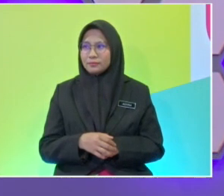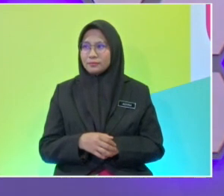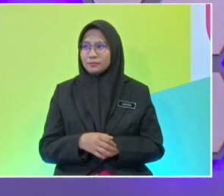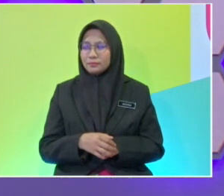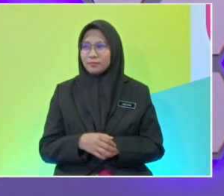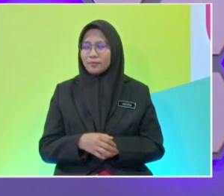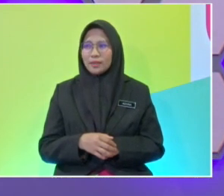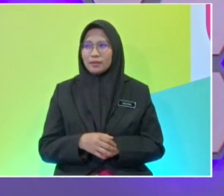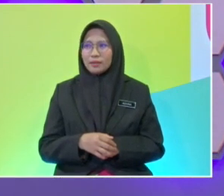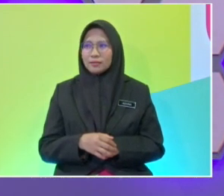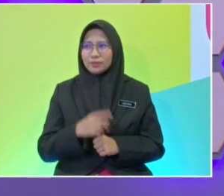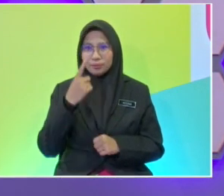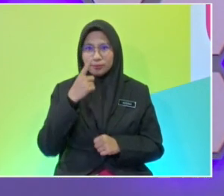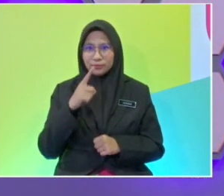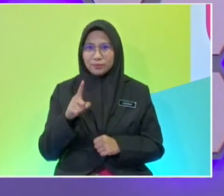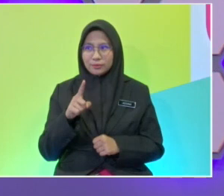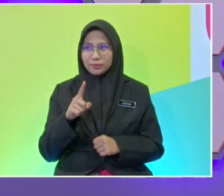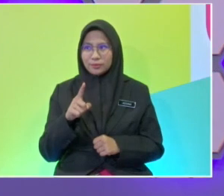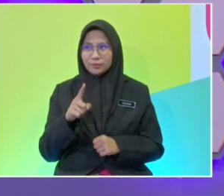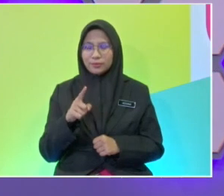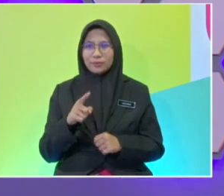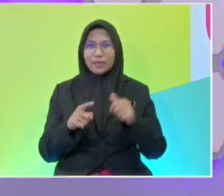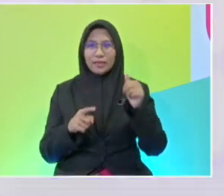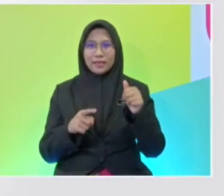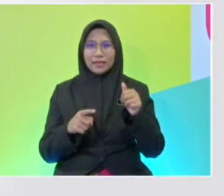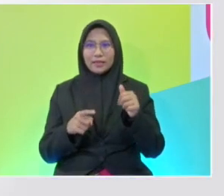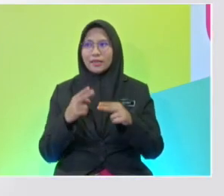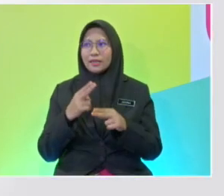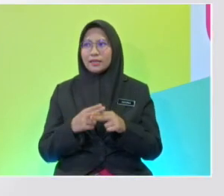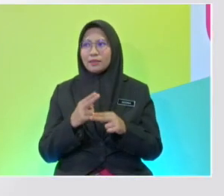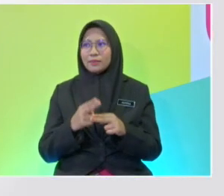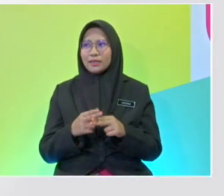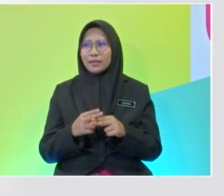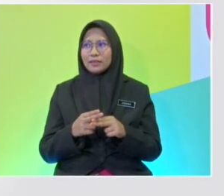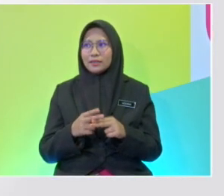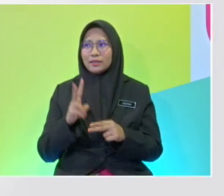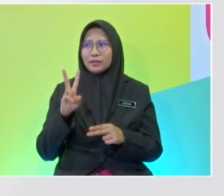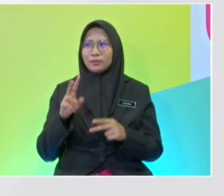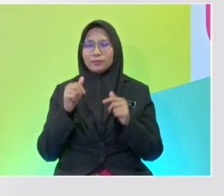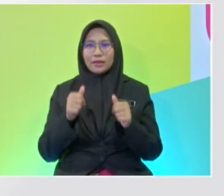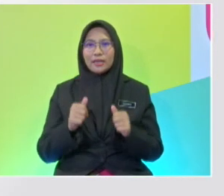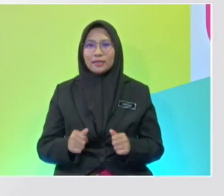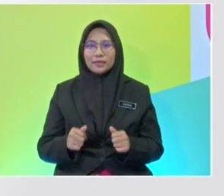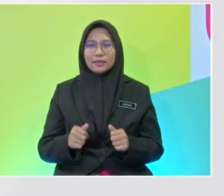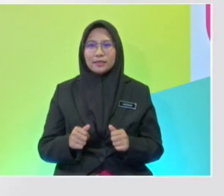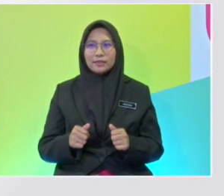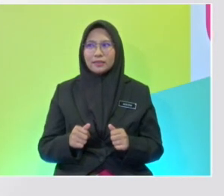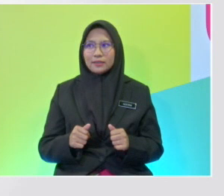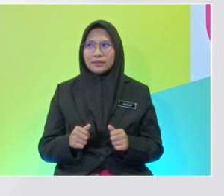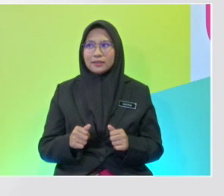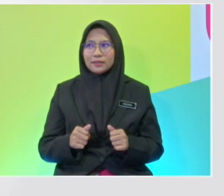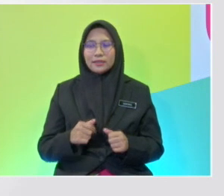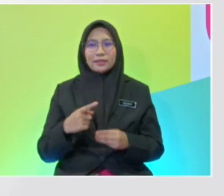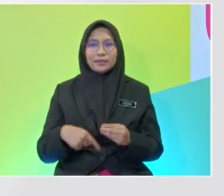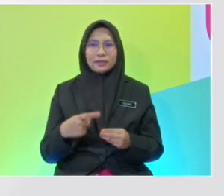Oke so Nah maka dua Ali pasukan Pondasi yang terlibat Oke konslet ke paman kita belajar topi